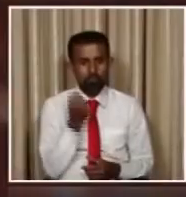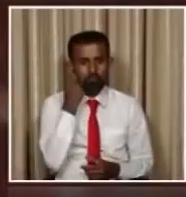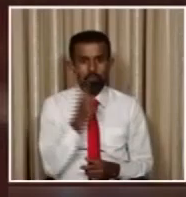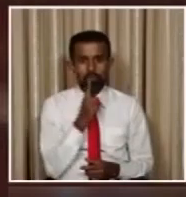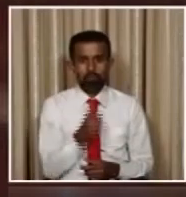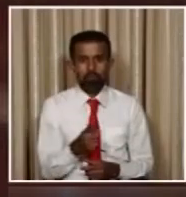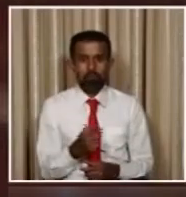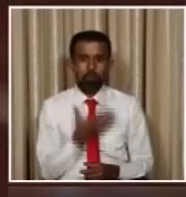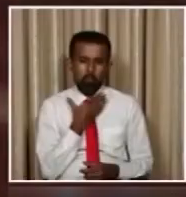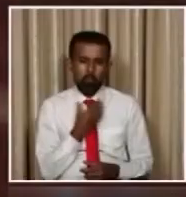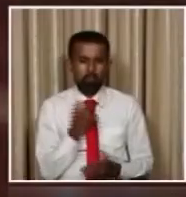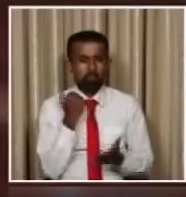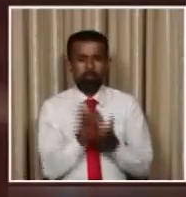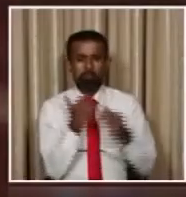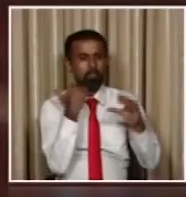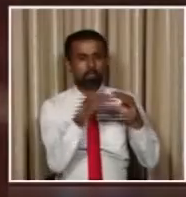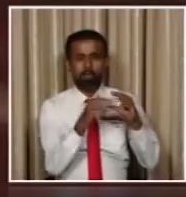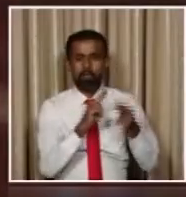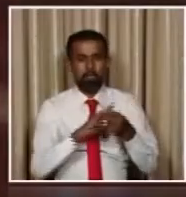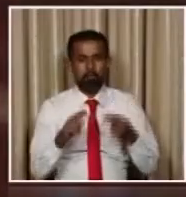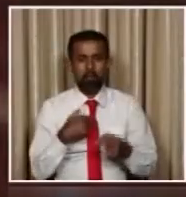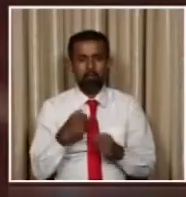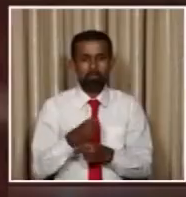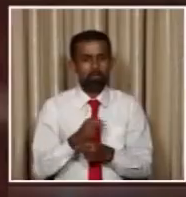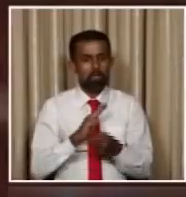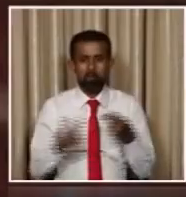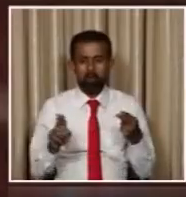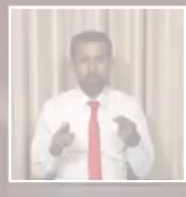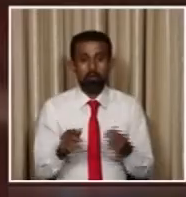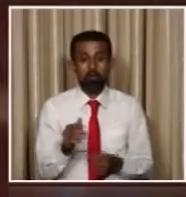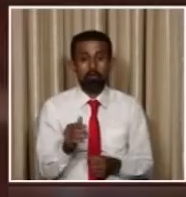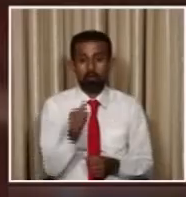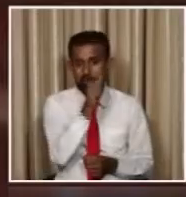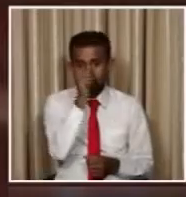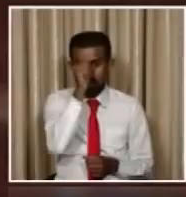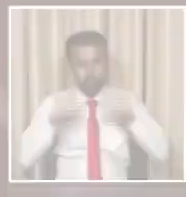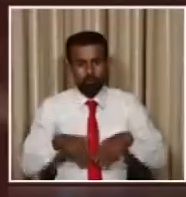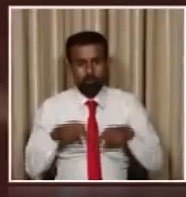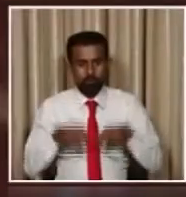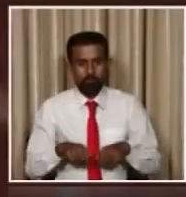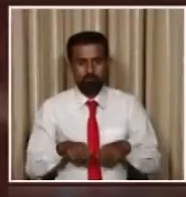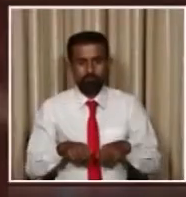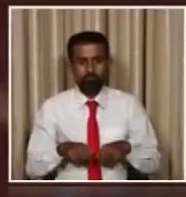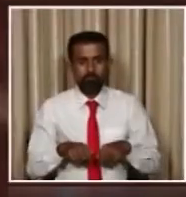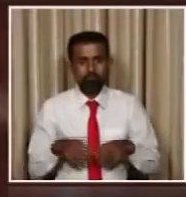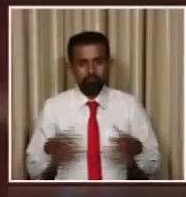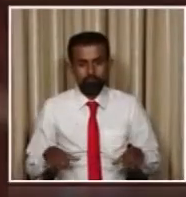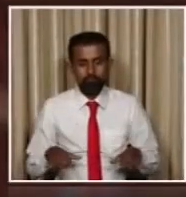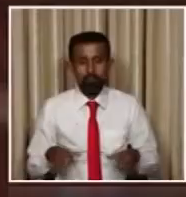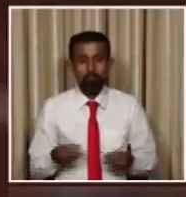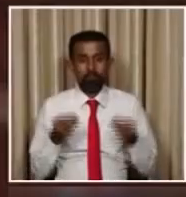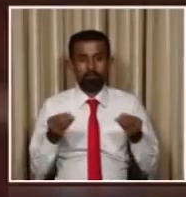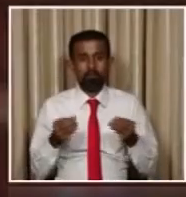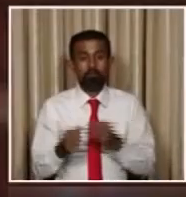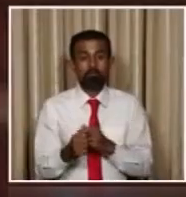මේ බොරුවට ලියුම් අරින්න එපා. අපි ආණ්ඩු බලයට ආපුවම කරනවා කියලා එහෙම එපා. කතෝලික නීතිඥ ප්‍රජාව කැඳවන්න. ගෙනල්ලා ඒගොල්ලන්ට බාර දෙන්න